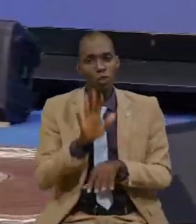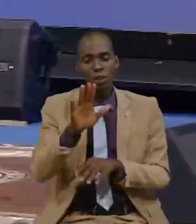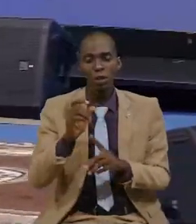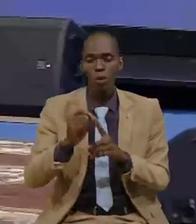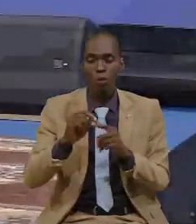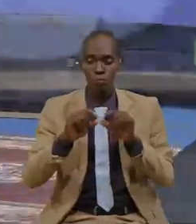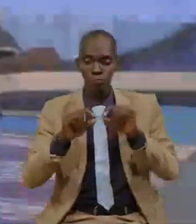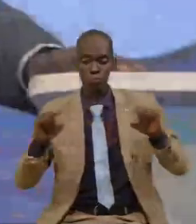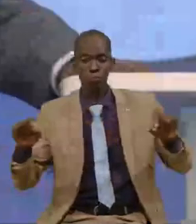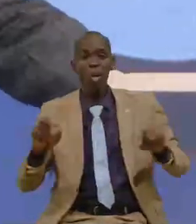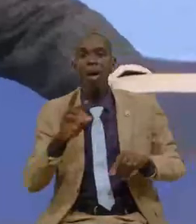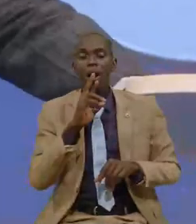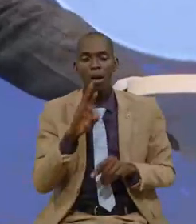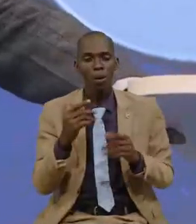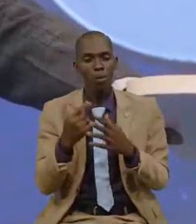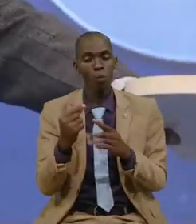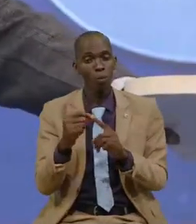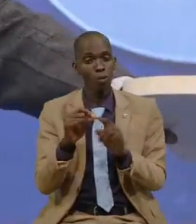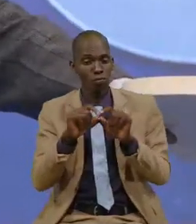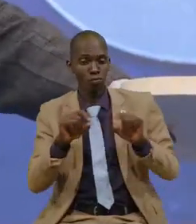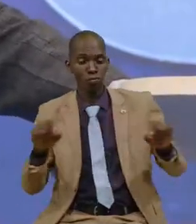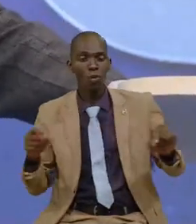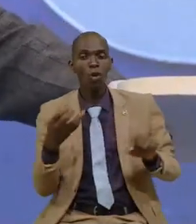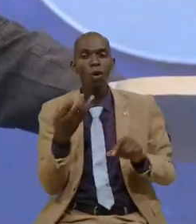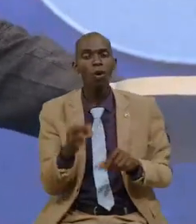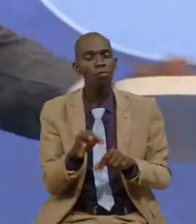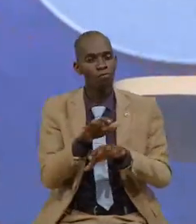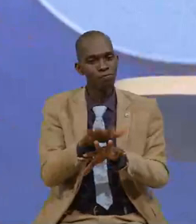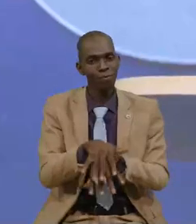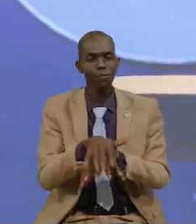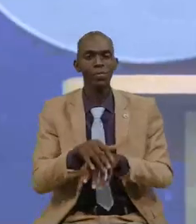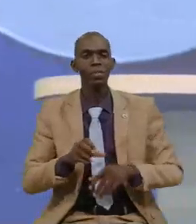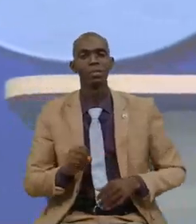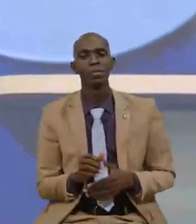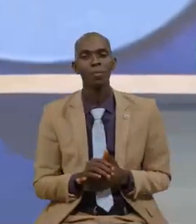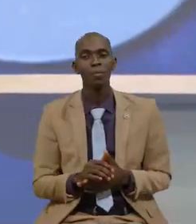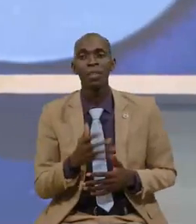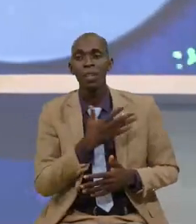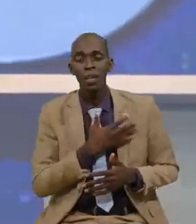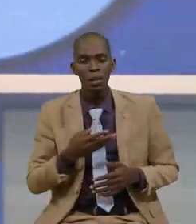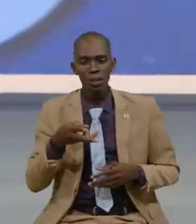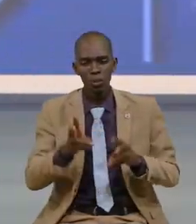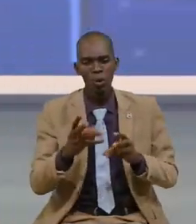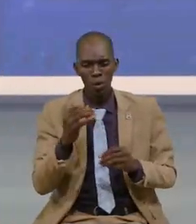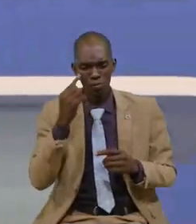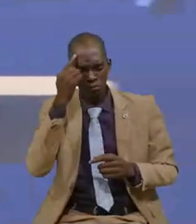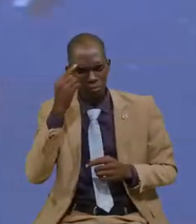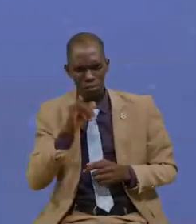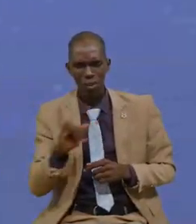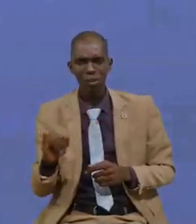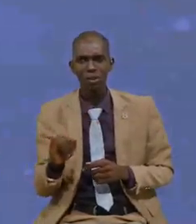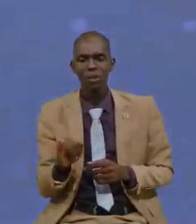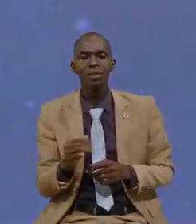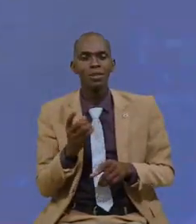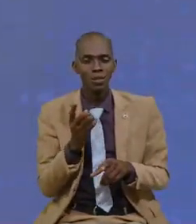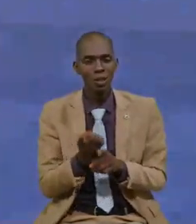leurs paroles sont des paroles d'hypocrisie. Des déclarations d'hypocrisie. Et leur façon de